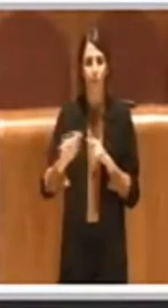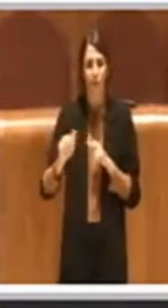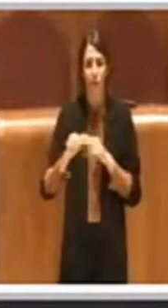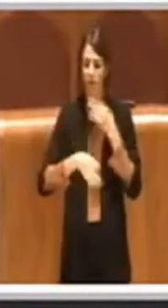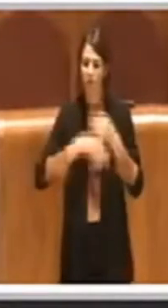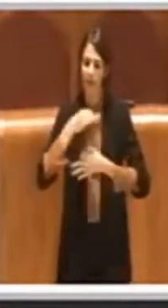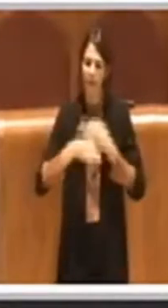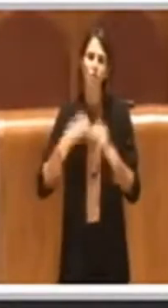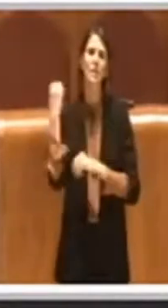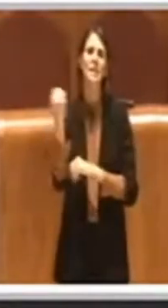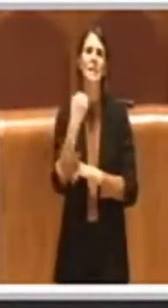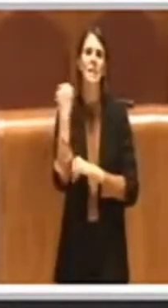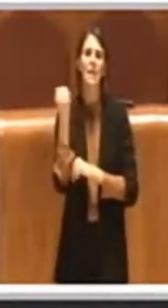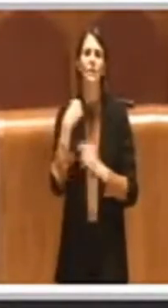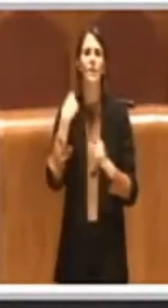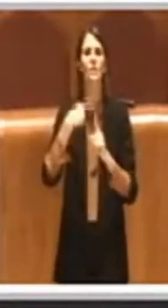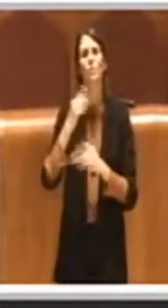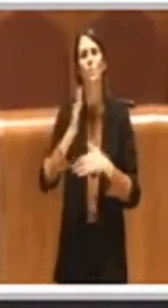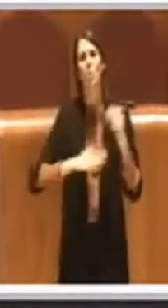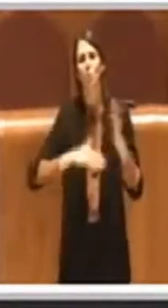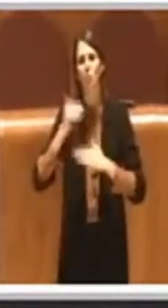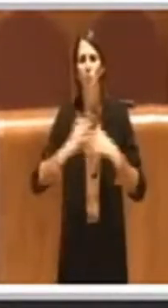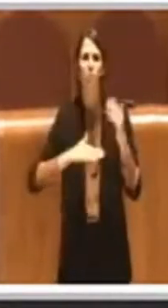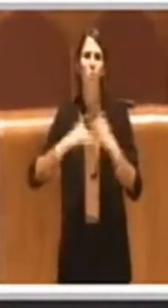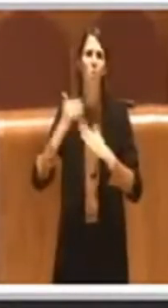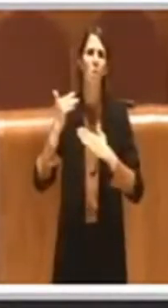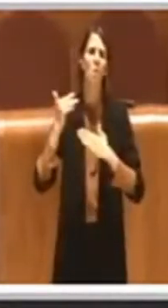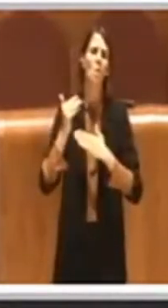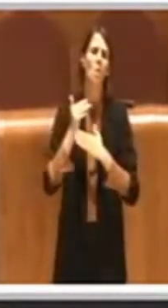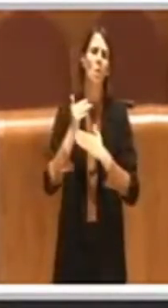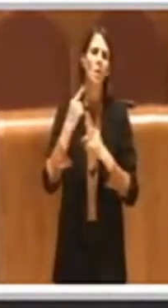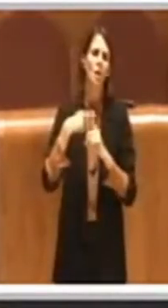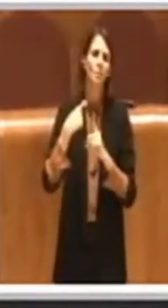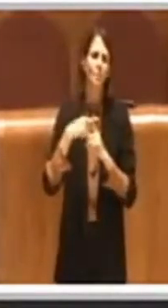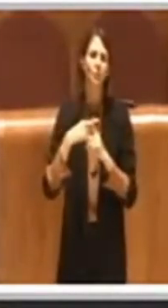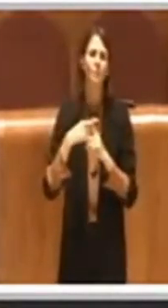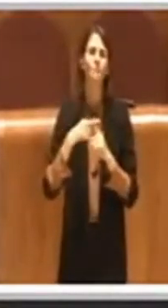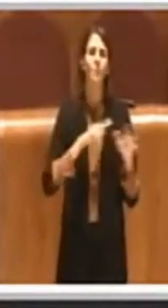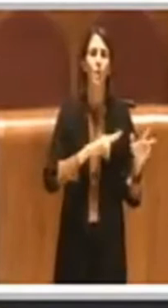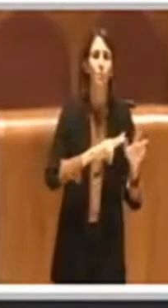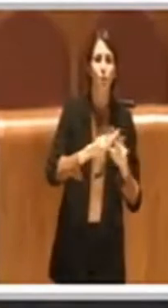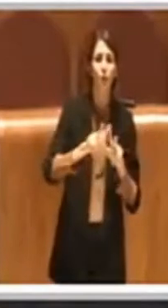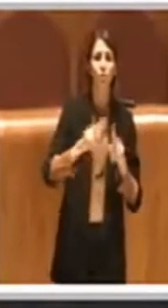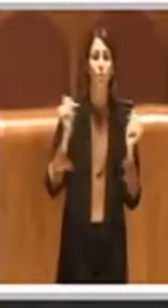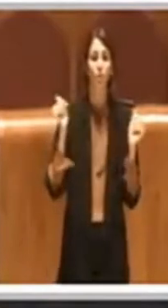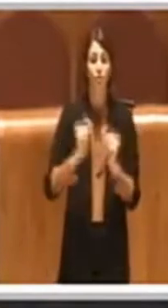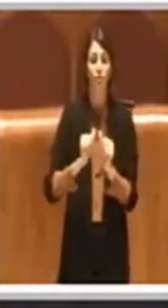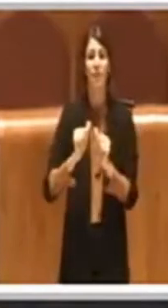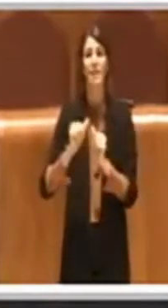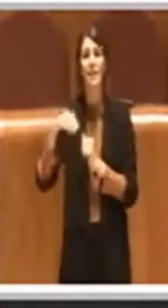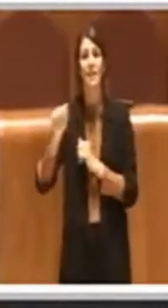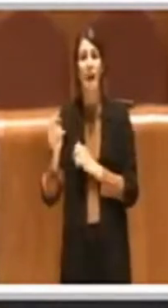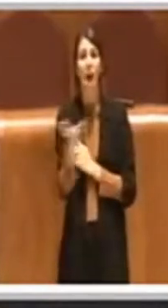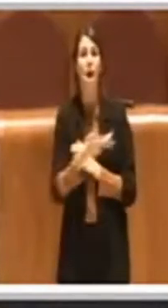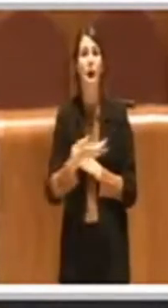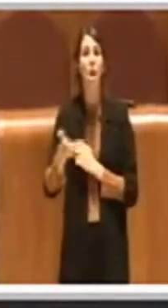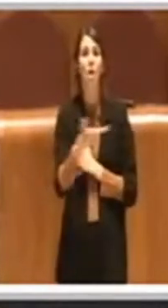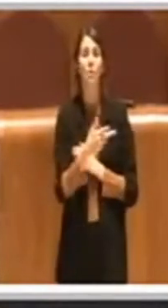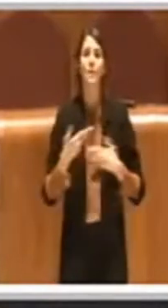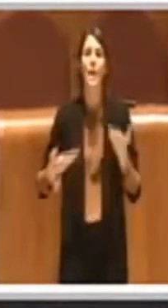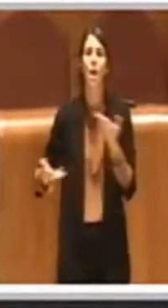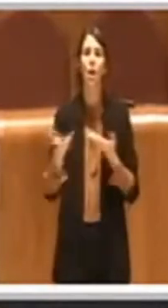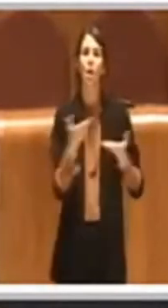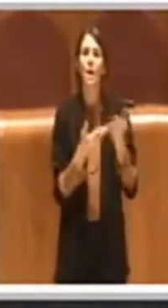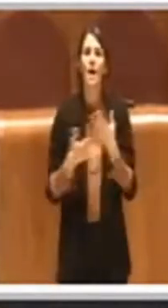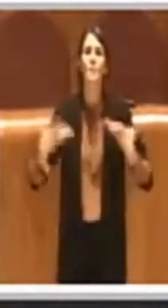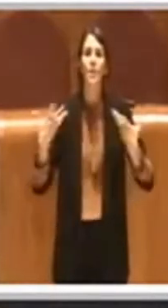del servizio le strutture e un'interfaccia trama municipio e cittadini con l'obiettivo di presidiare il territorio specifici ambiti di